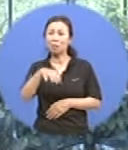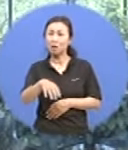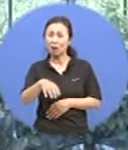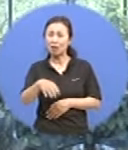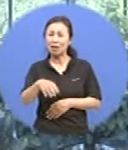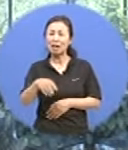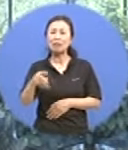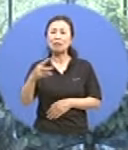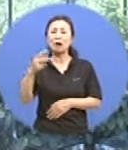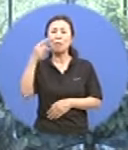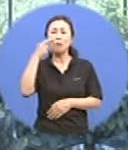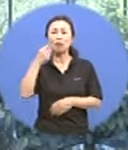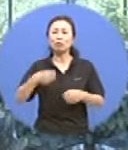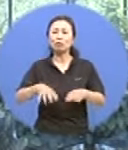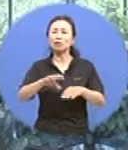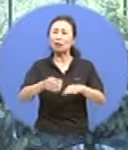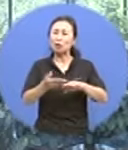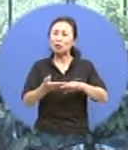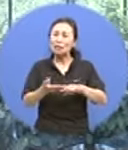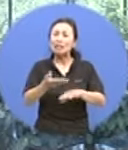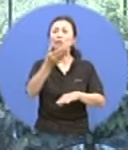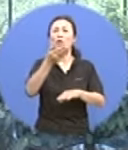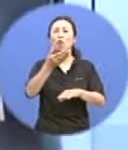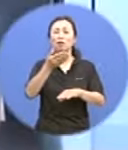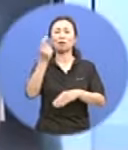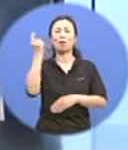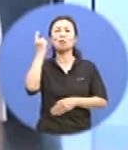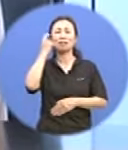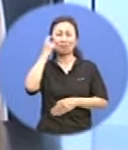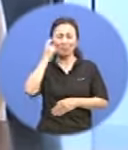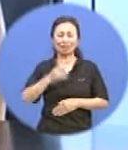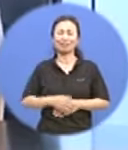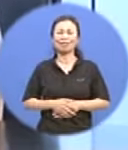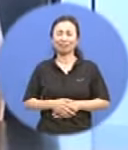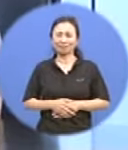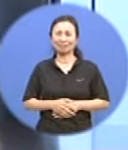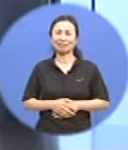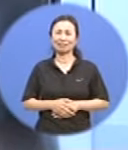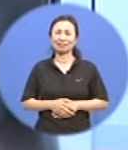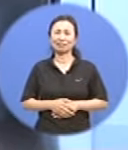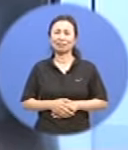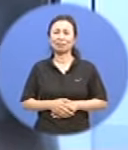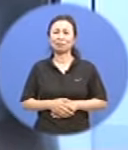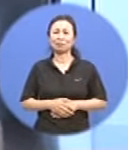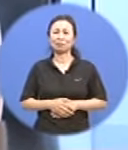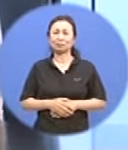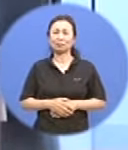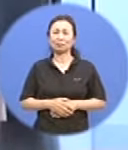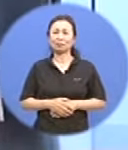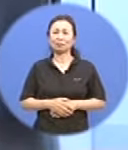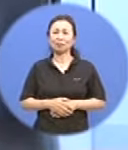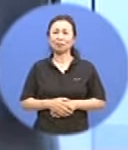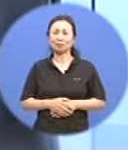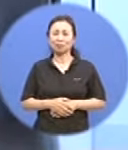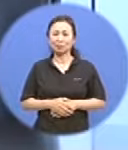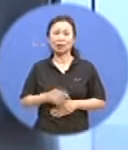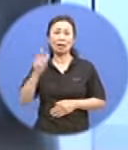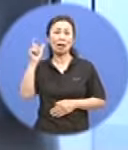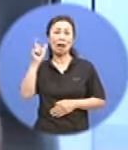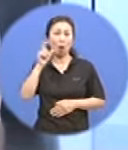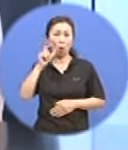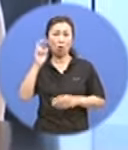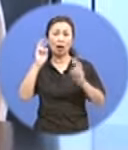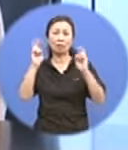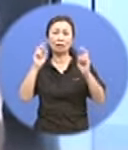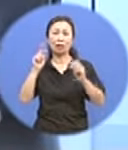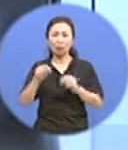上 の存在だと思っています。 さてその花王株式会社なんですが、良きものづくり、そ